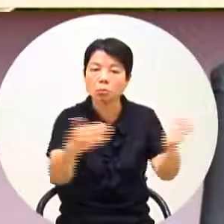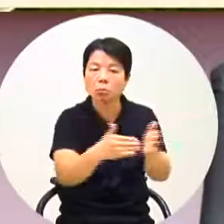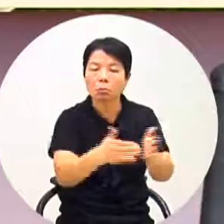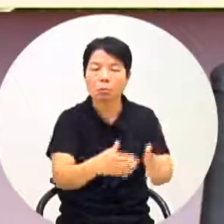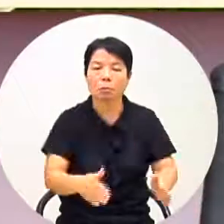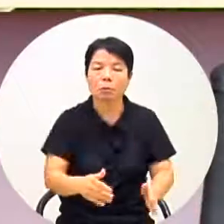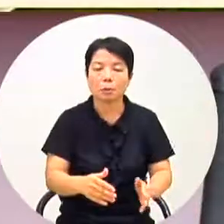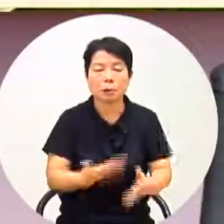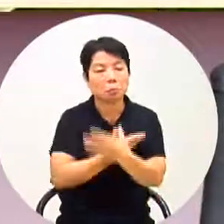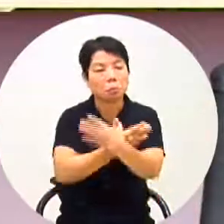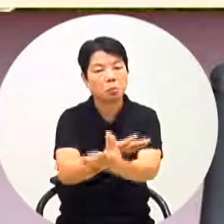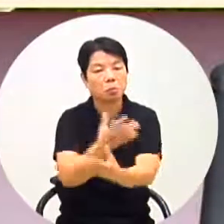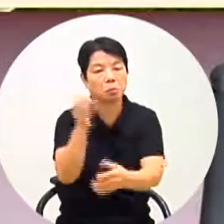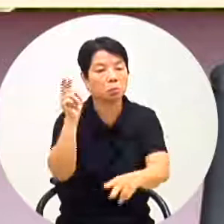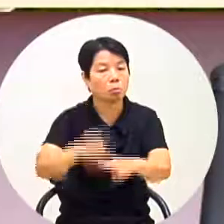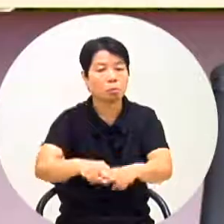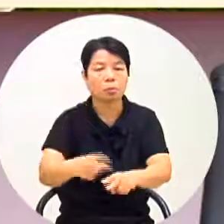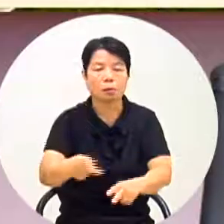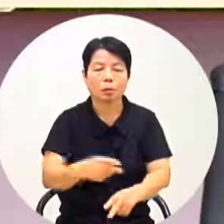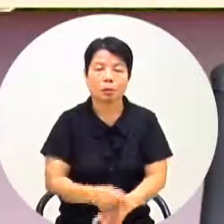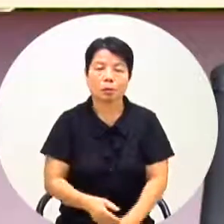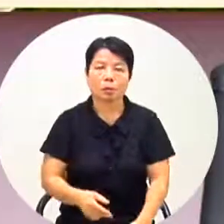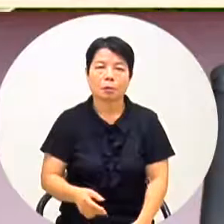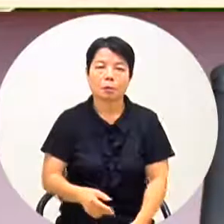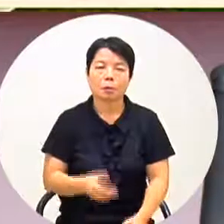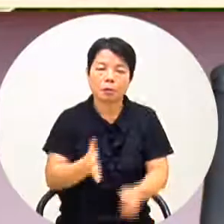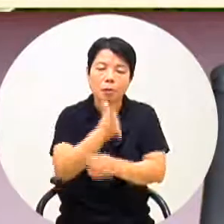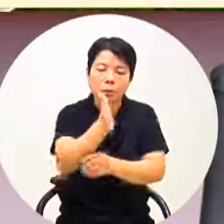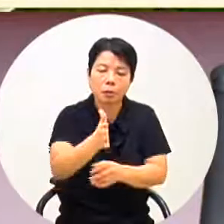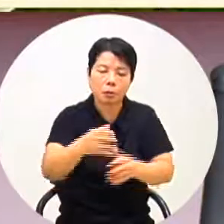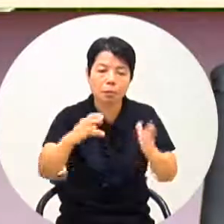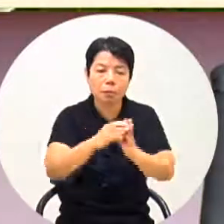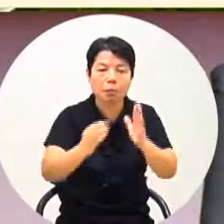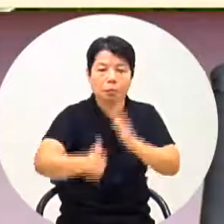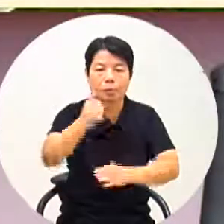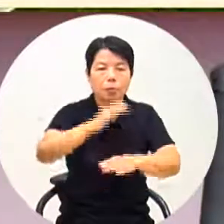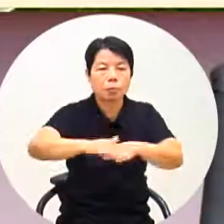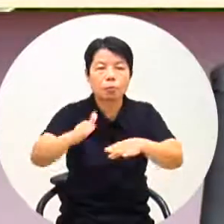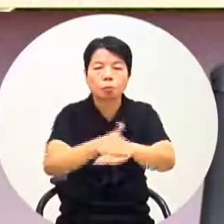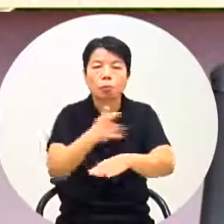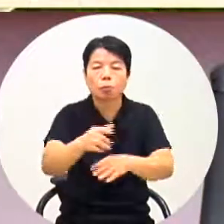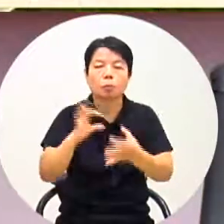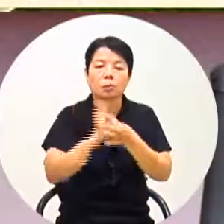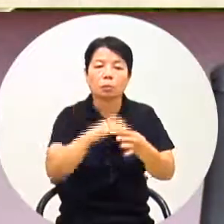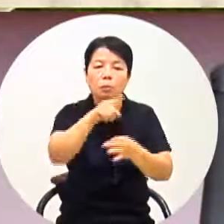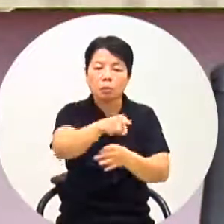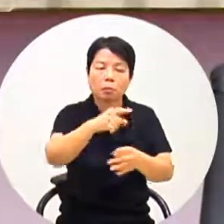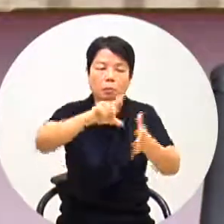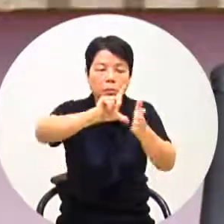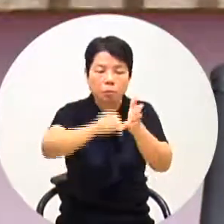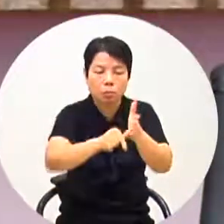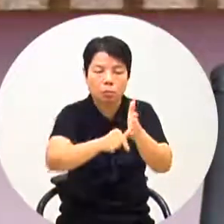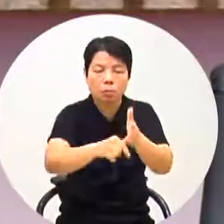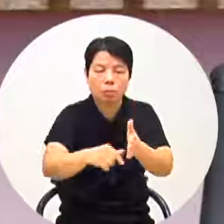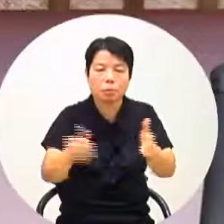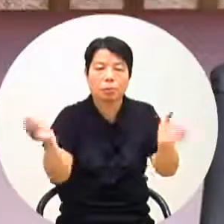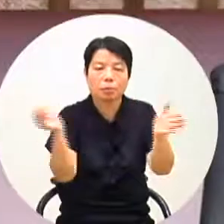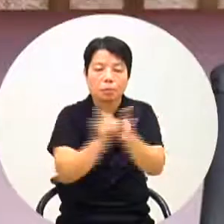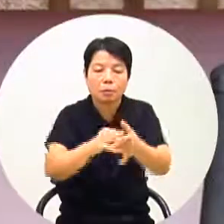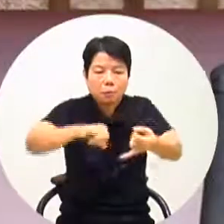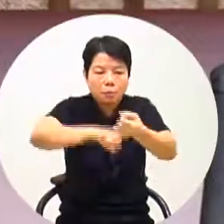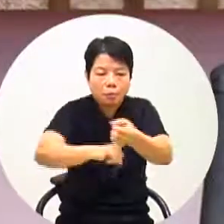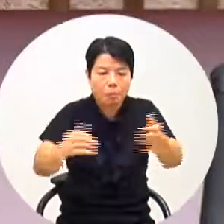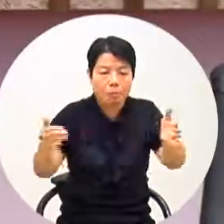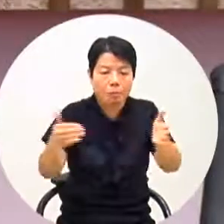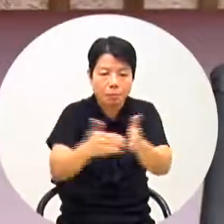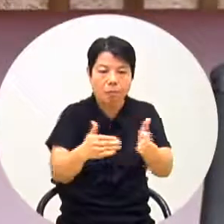的容积奖励就没有了？局长来，请你告诉我们，会不会因为你的时间已经到了，所以就把这个开放